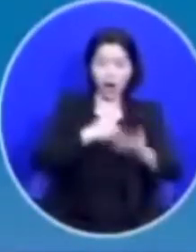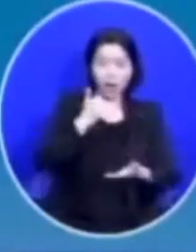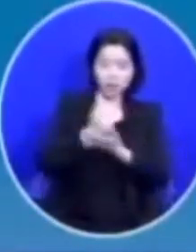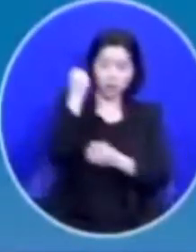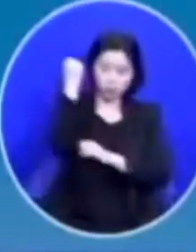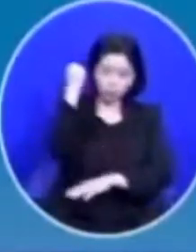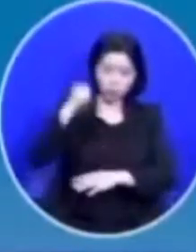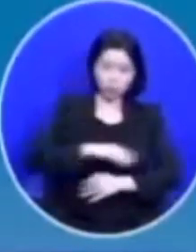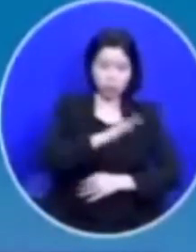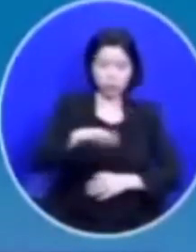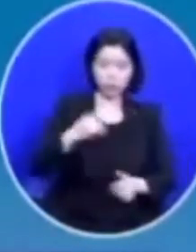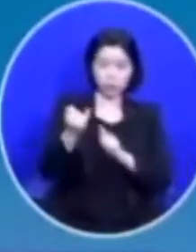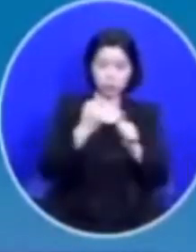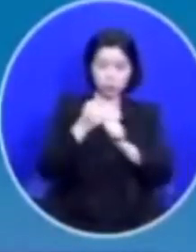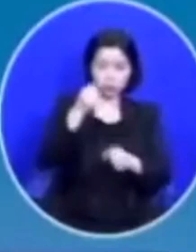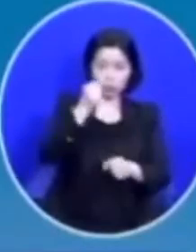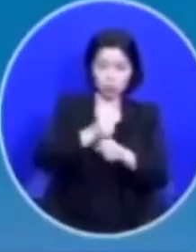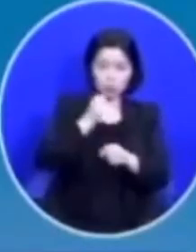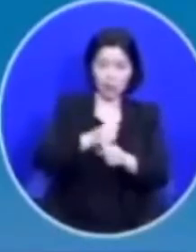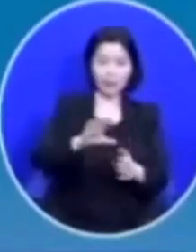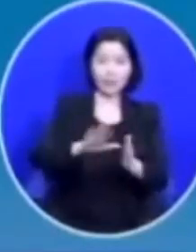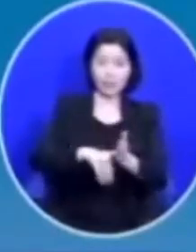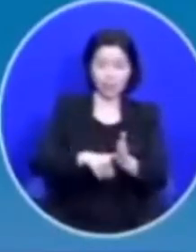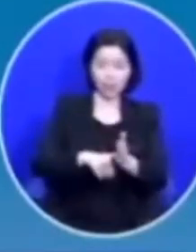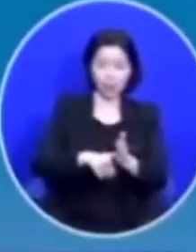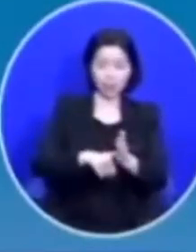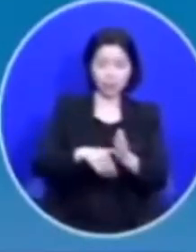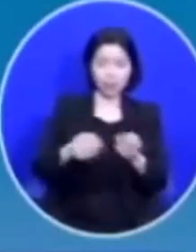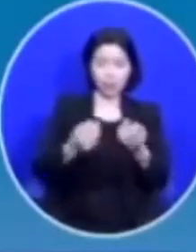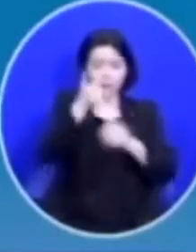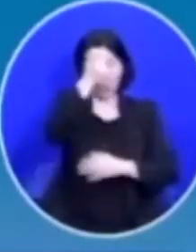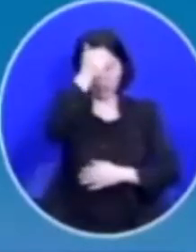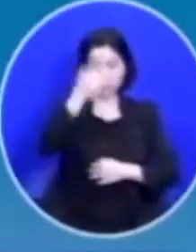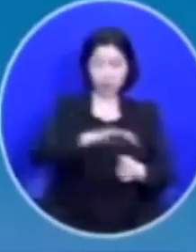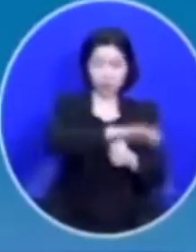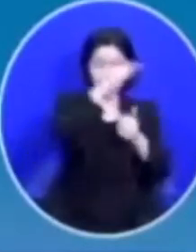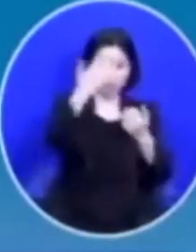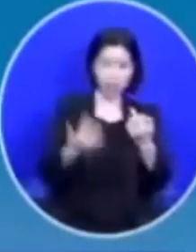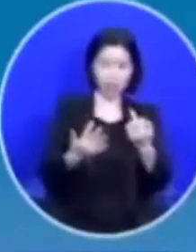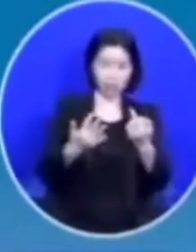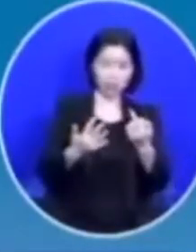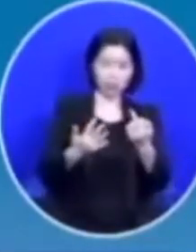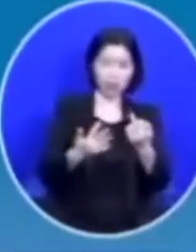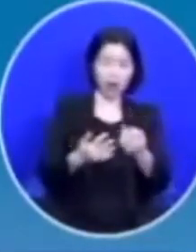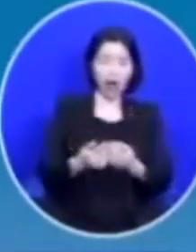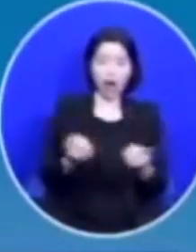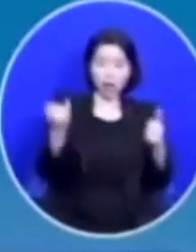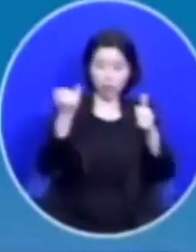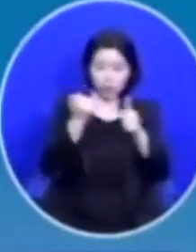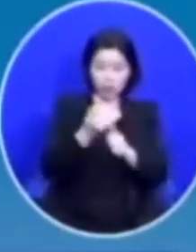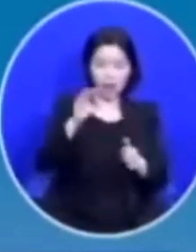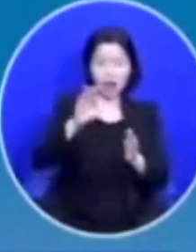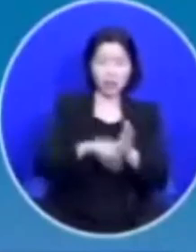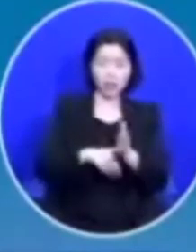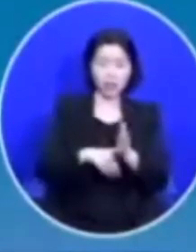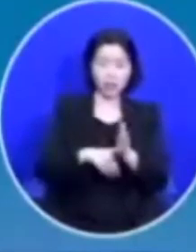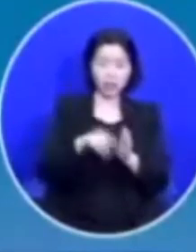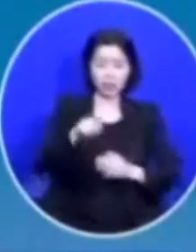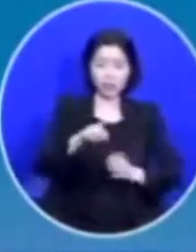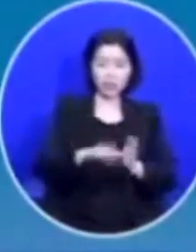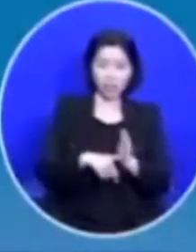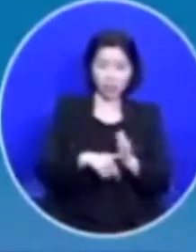우리를 부부로 만드실때 에덴동산에서 아담과 하와를 하나님의 맺어 주실 때는 그 때는